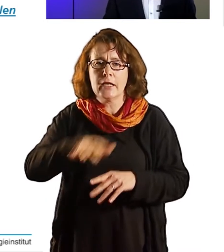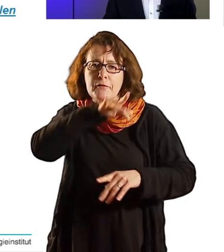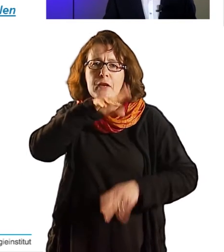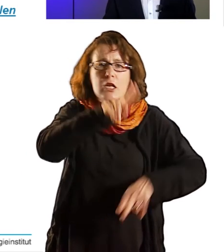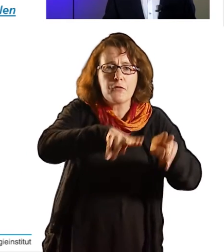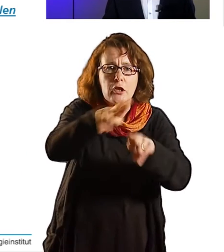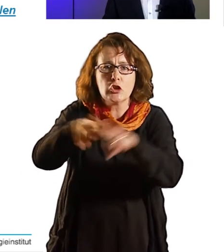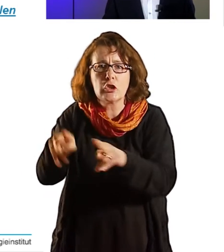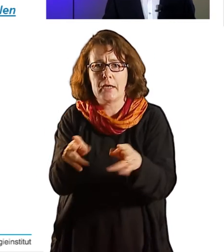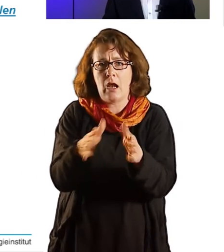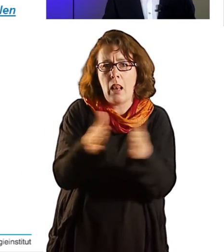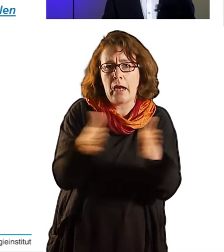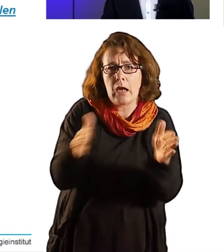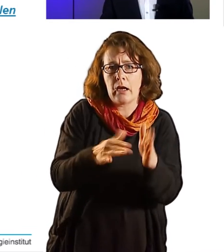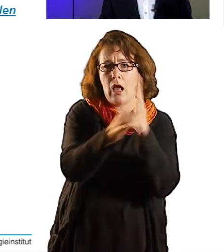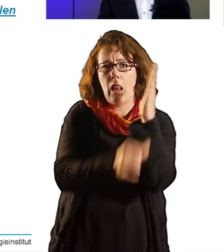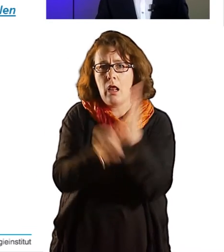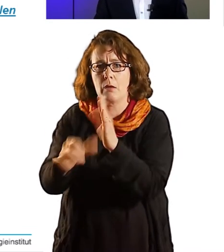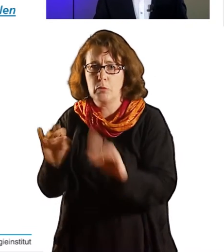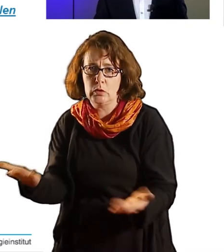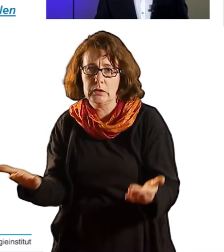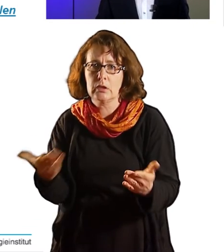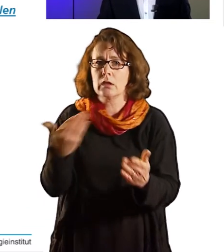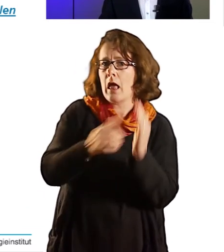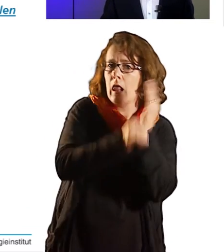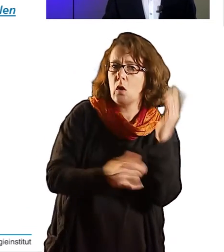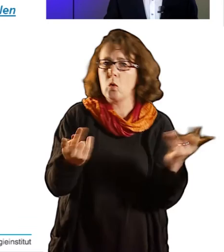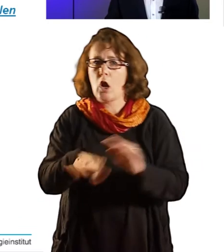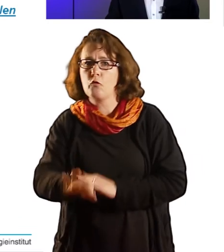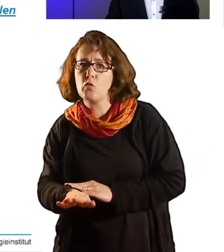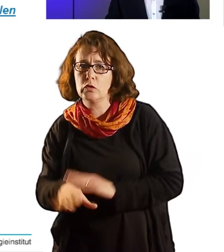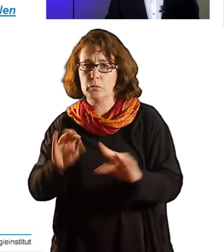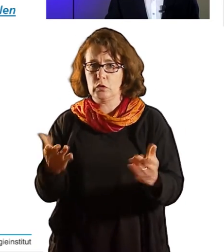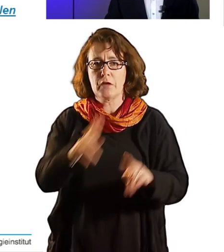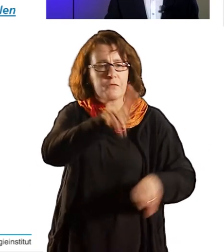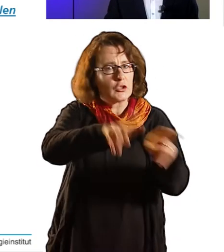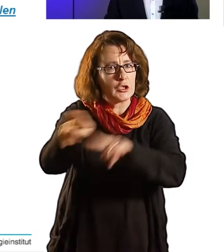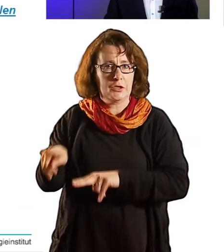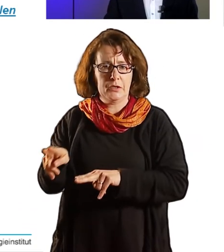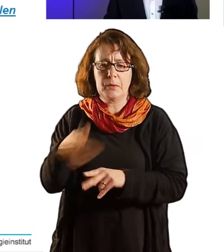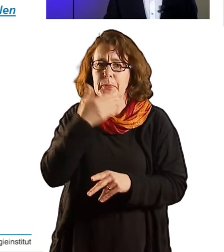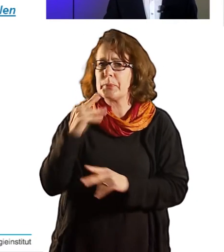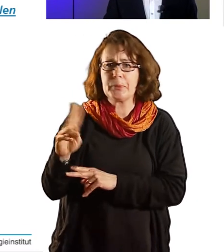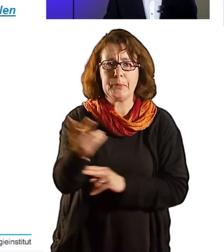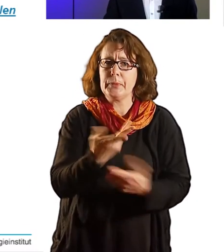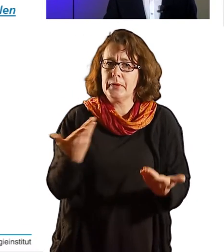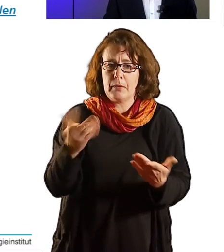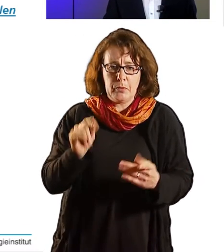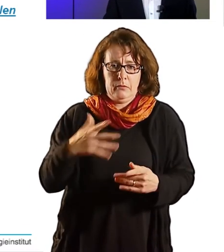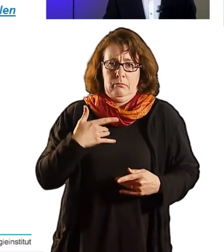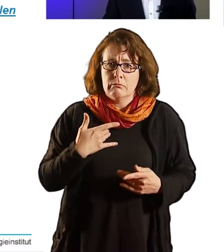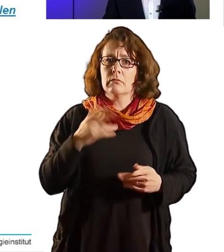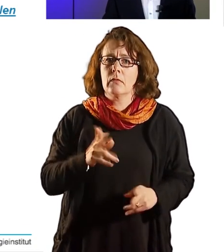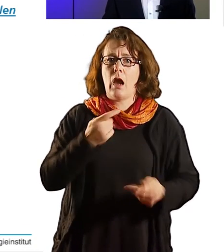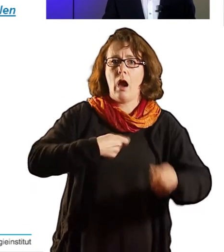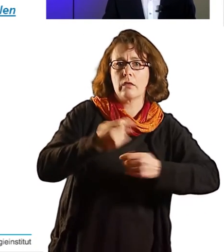viele regional verschiedene Längenmaße, damals Ellen bzw. Fuß, verwendet. Diese Uneinheitlichkeit des Messwesens stellte nicht